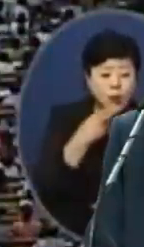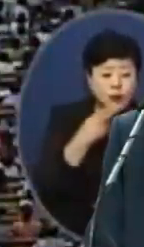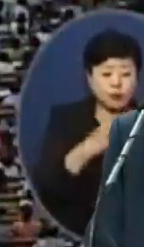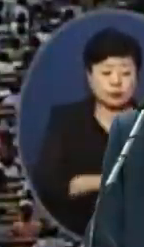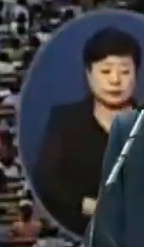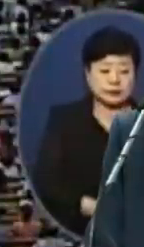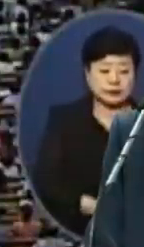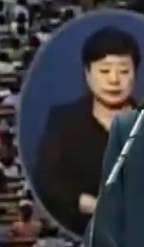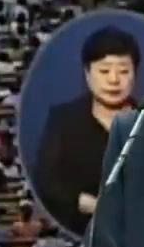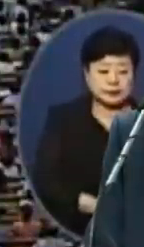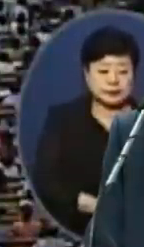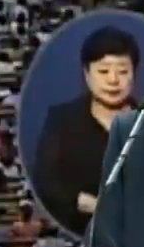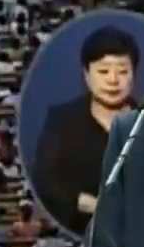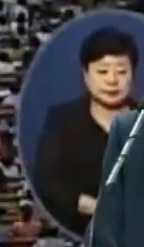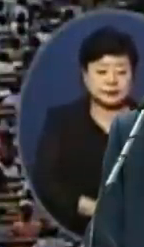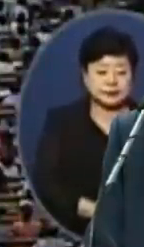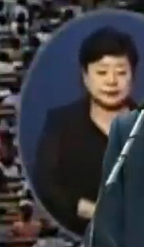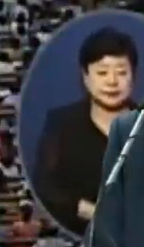것입니다.